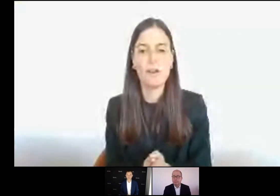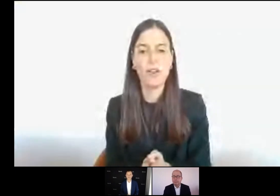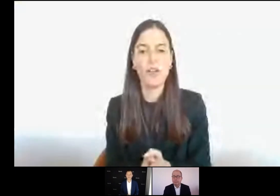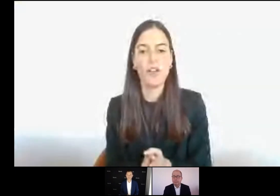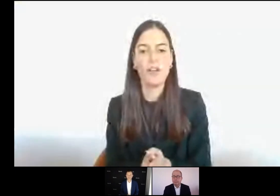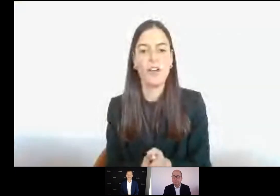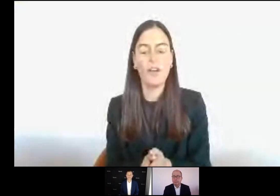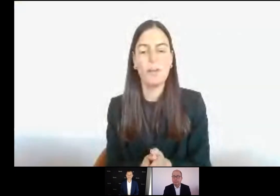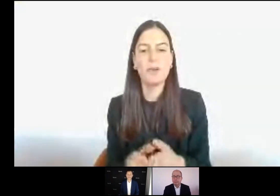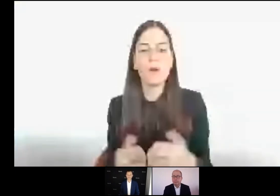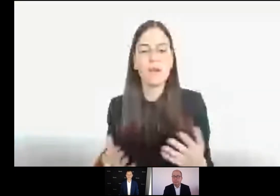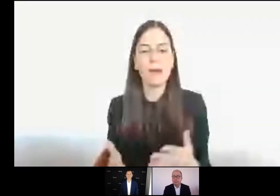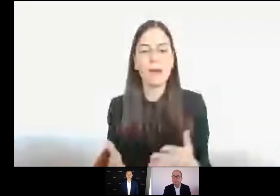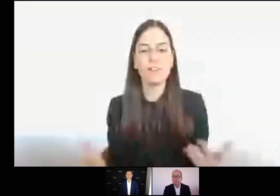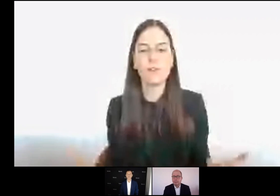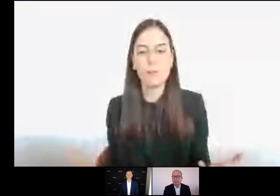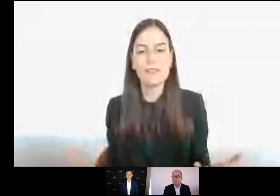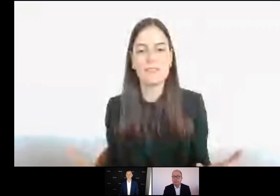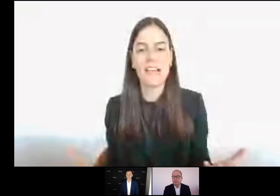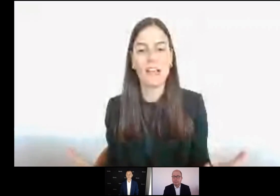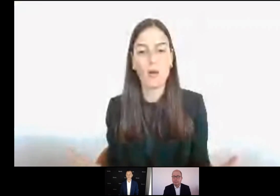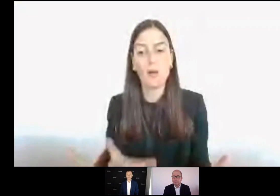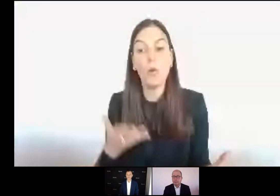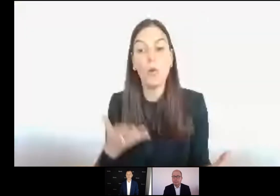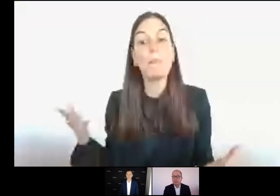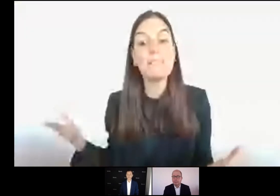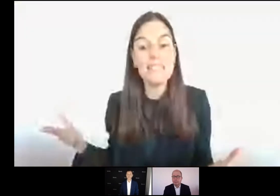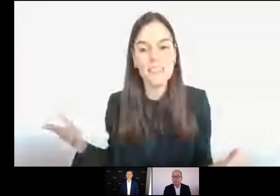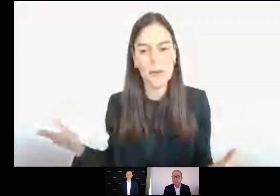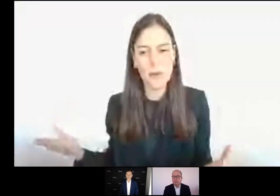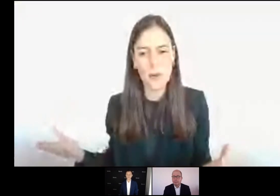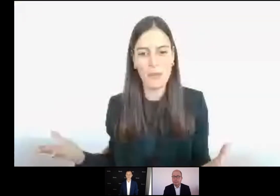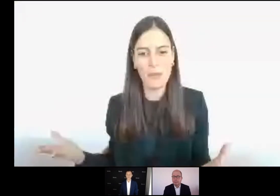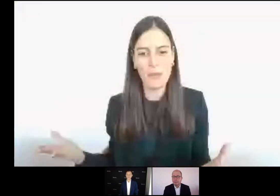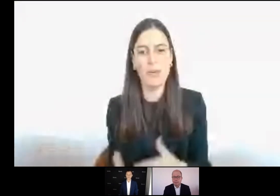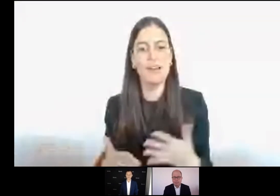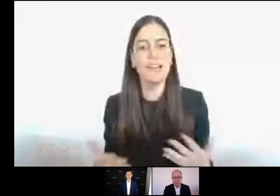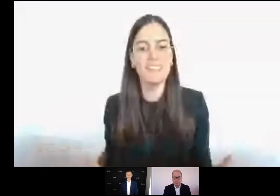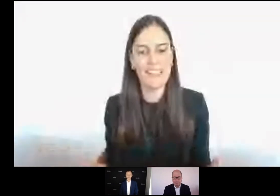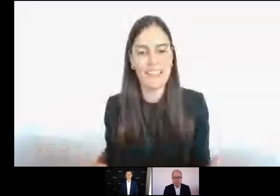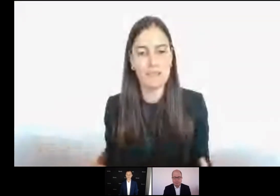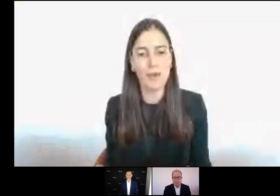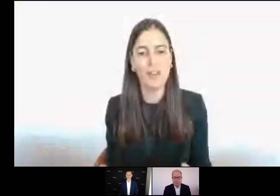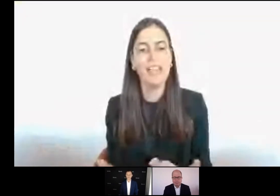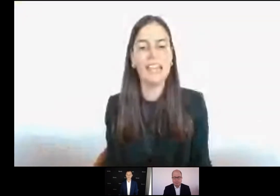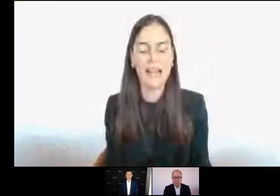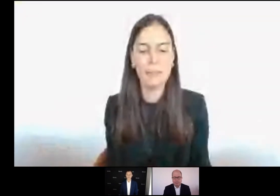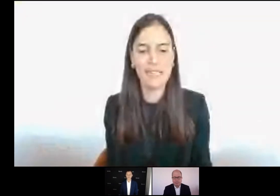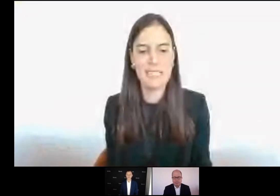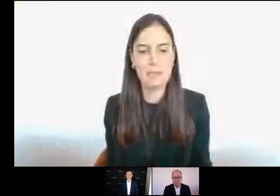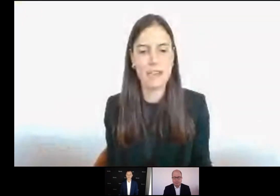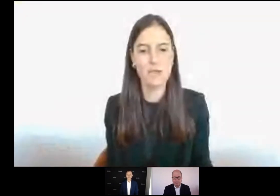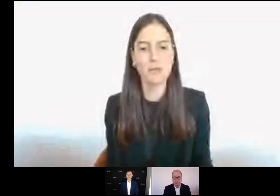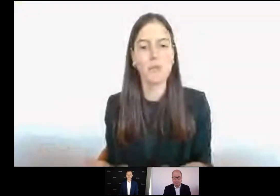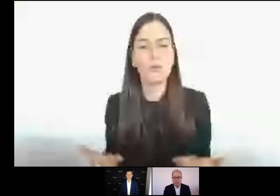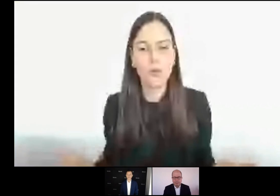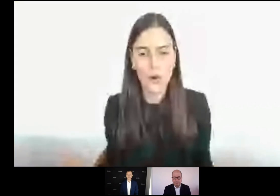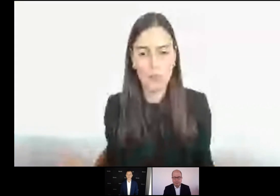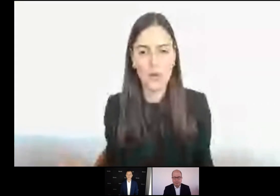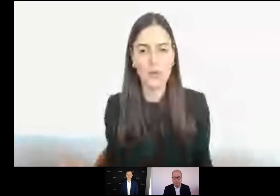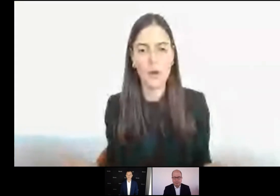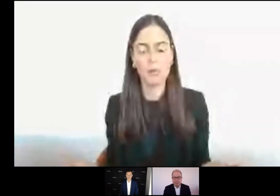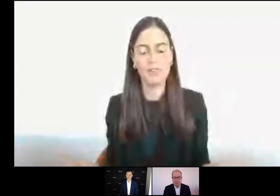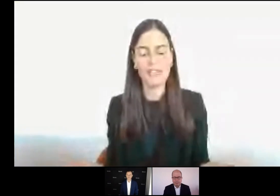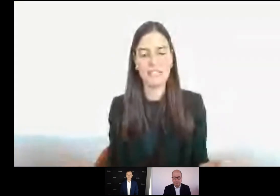C'est vraiment un plan épargne entreprise. Ça accueille au même titre que le PERCO, l'intéressement et la participation